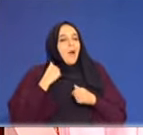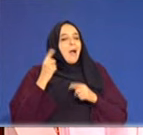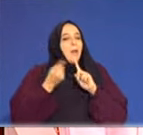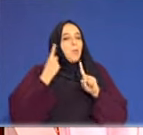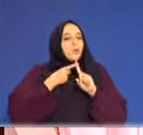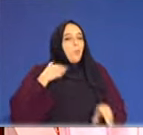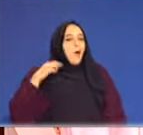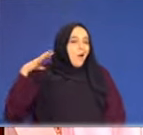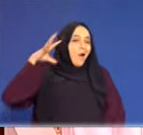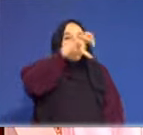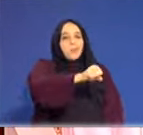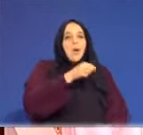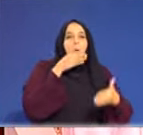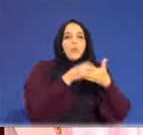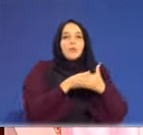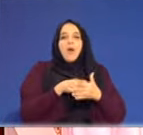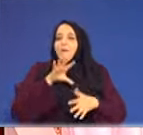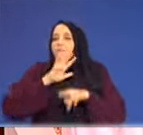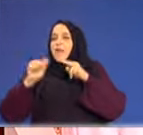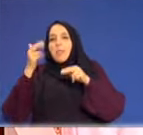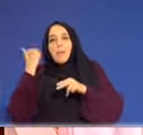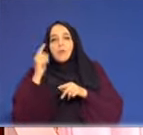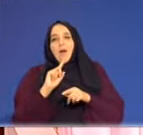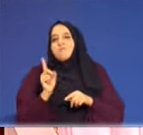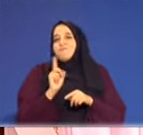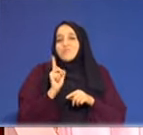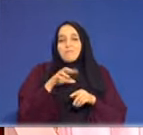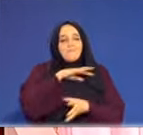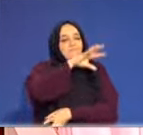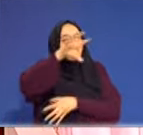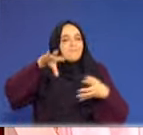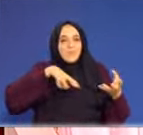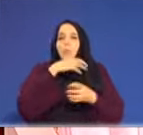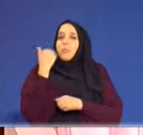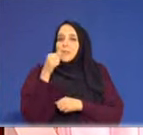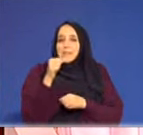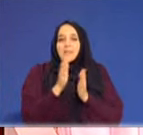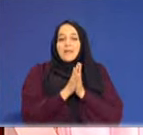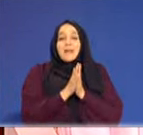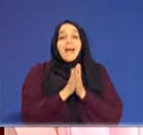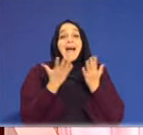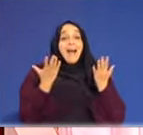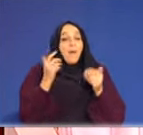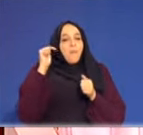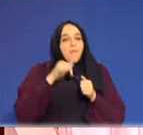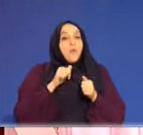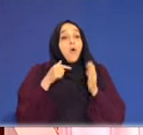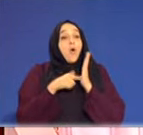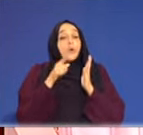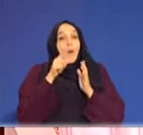الذهبية التي تقوي هذه القاعدة الذهبية أن نبل